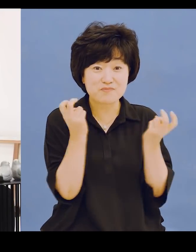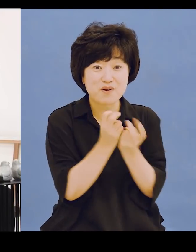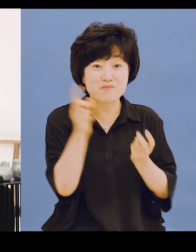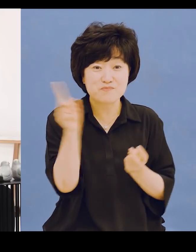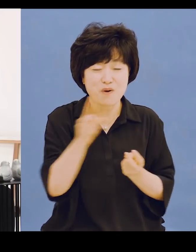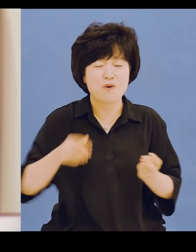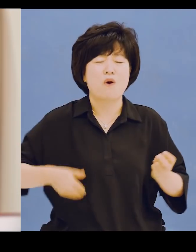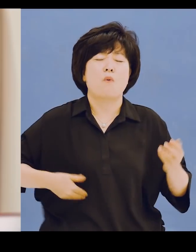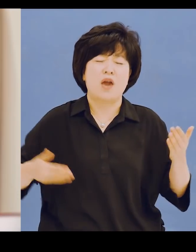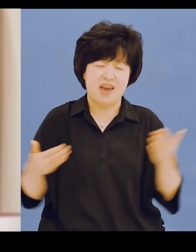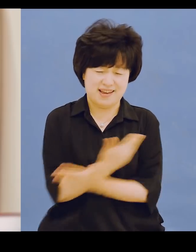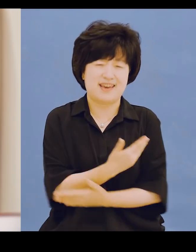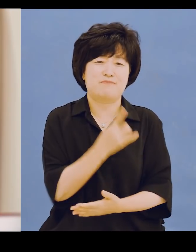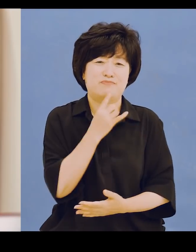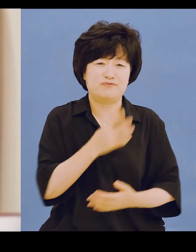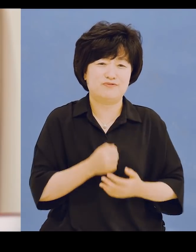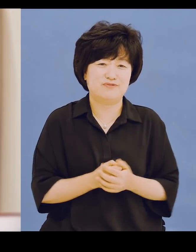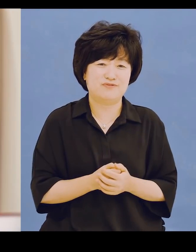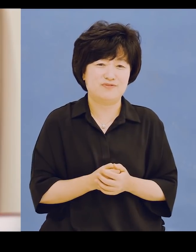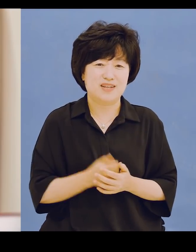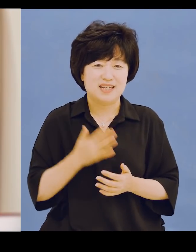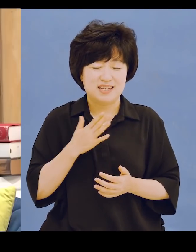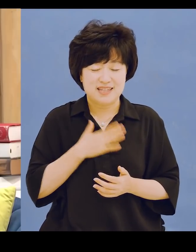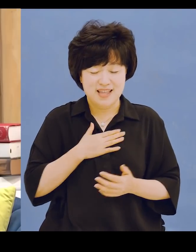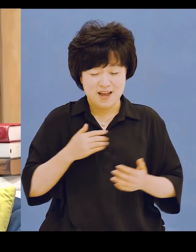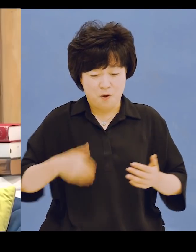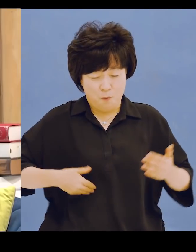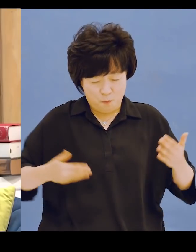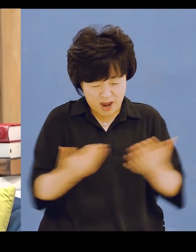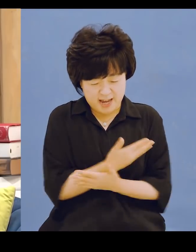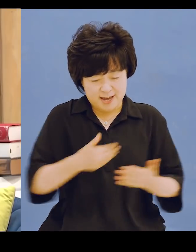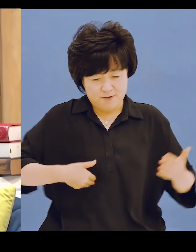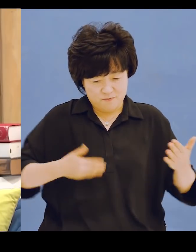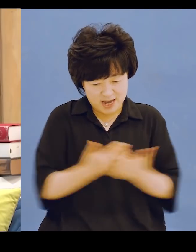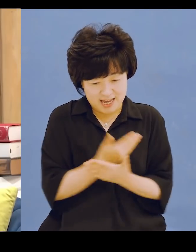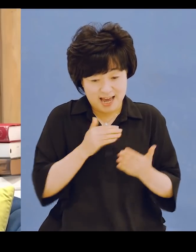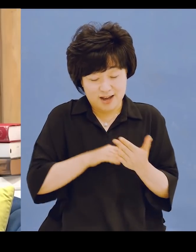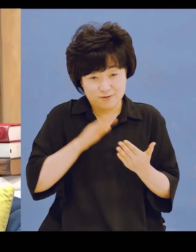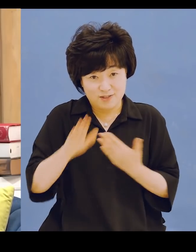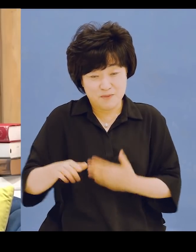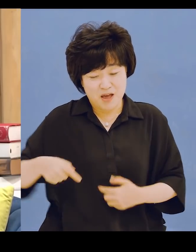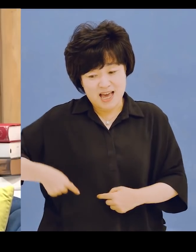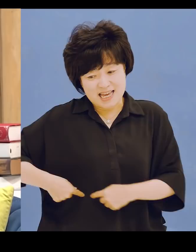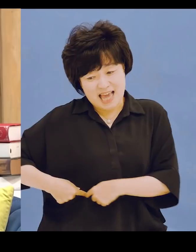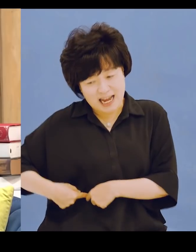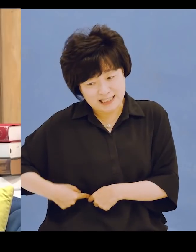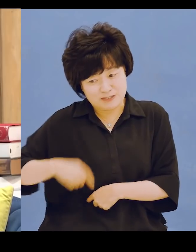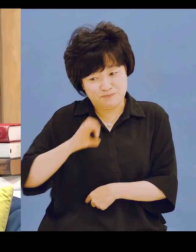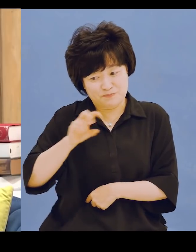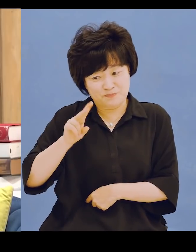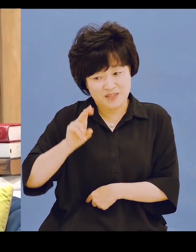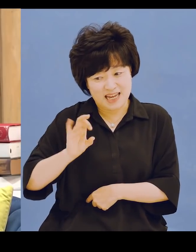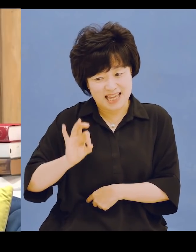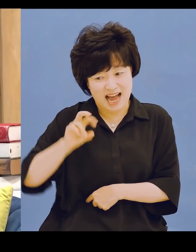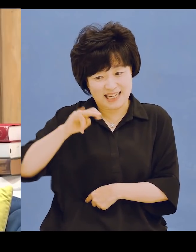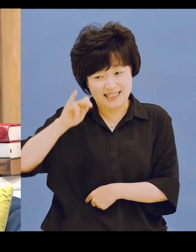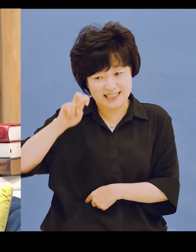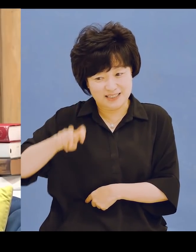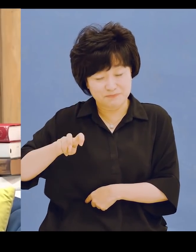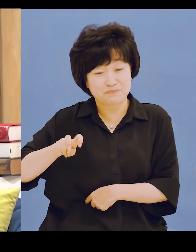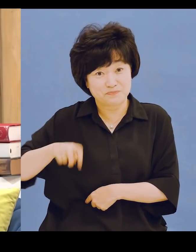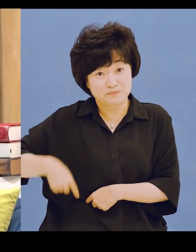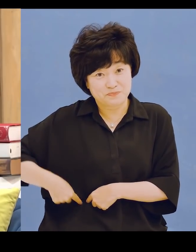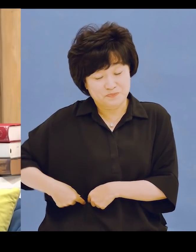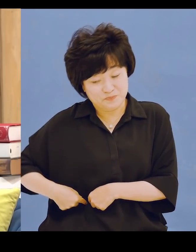진정한 그리스도인의 삶. 그러면 그리스도의 양심이 살아나는데요. 제일 처음에는 한두 가닥 정도, 내 표현이 두